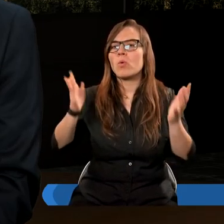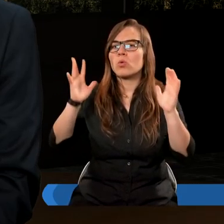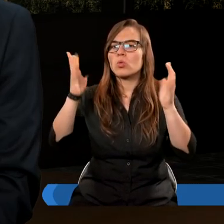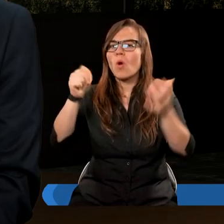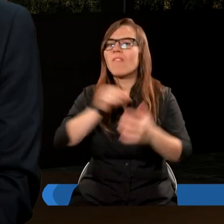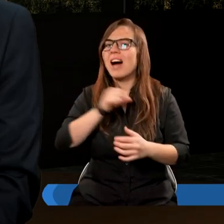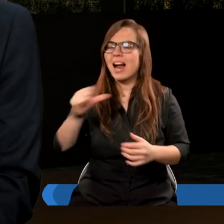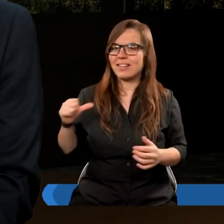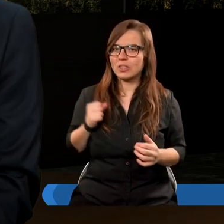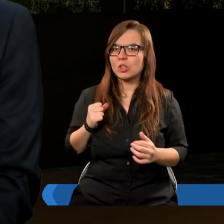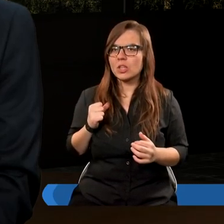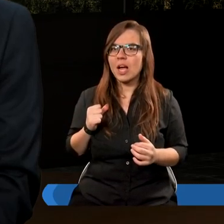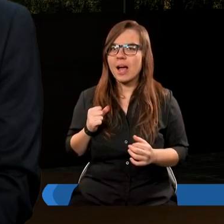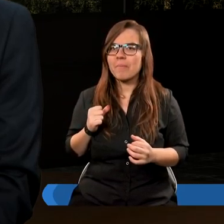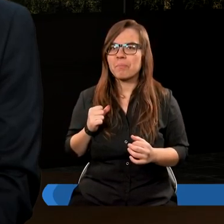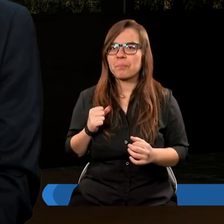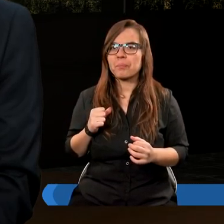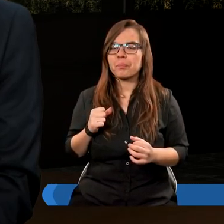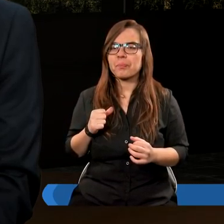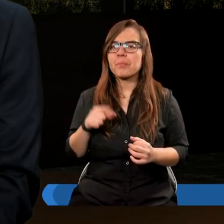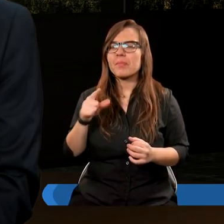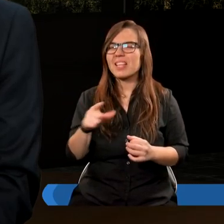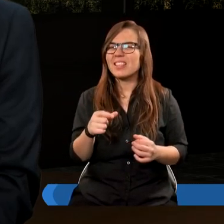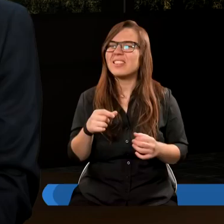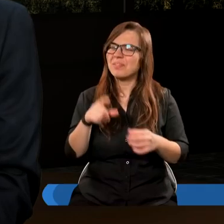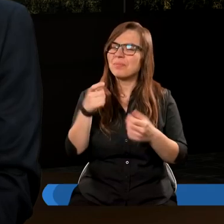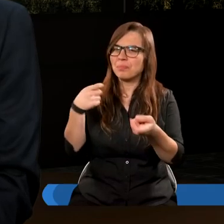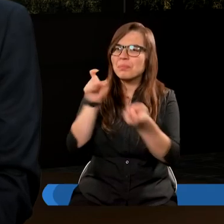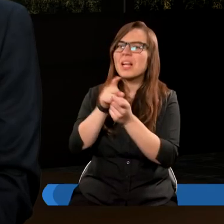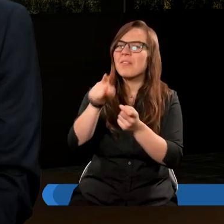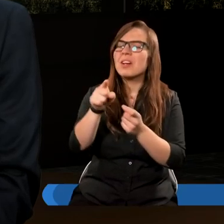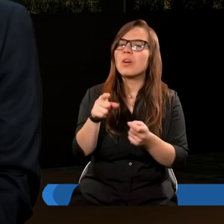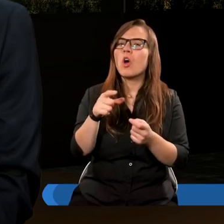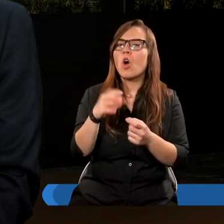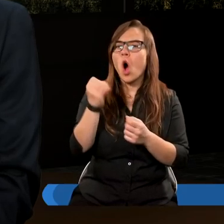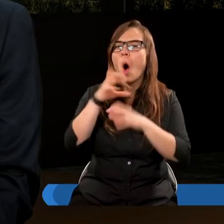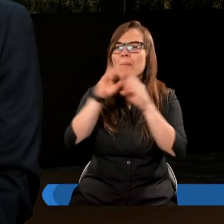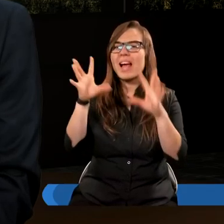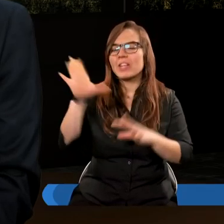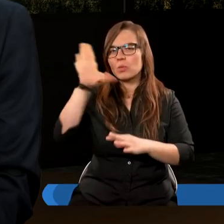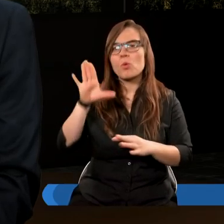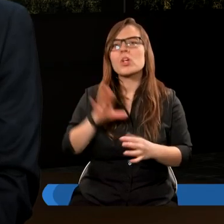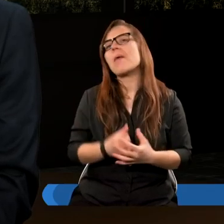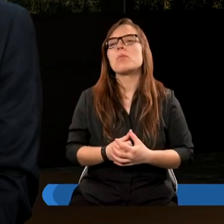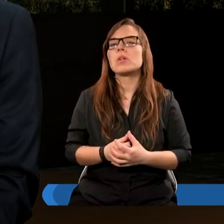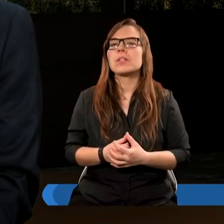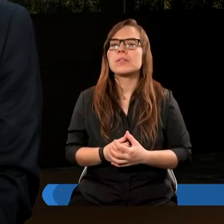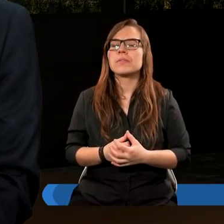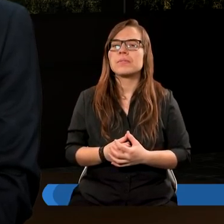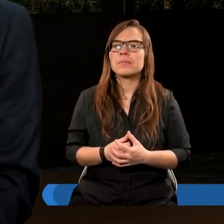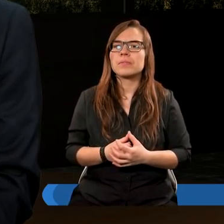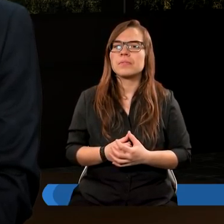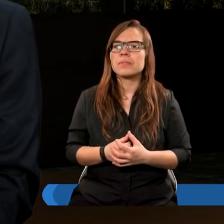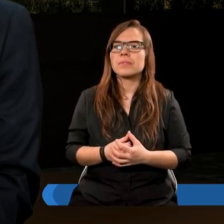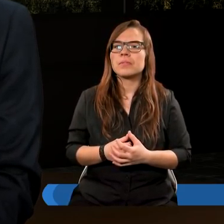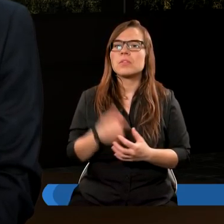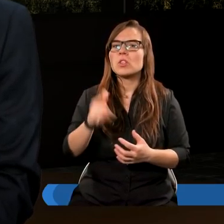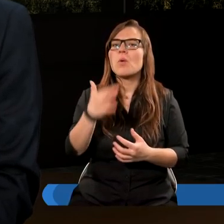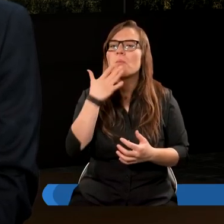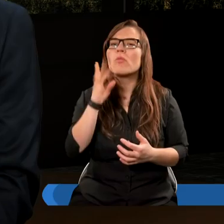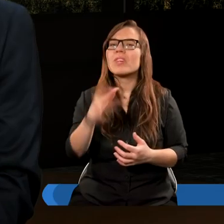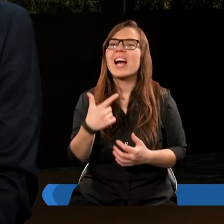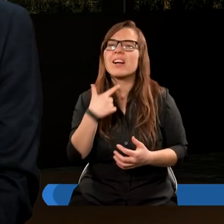tak spektakularnemu objawieniu Bożemu, kiedy nie słuchali Go, kiedy On mówił